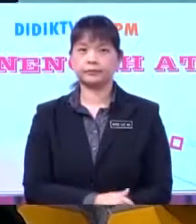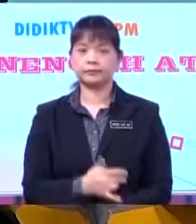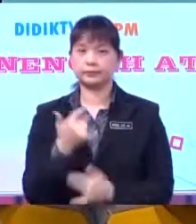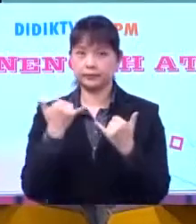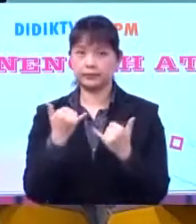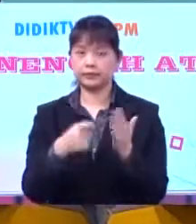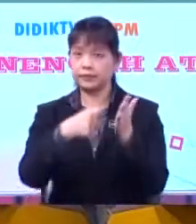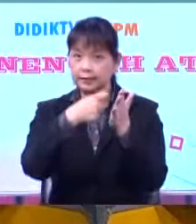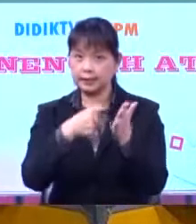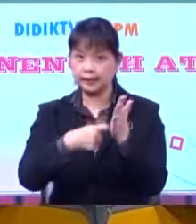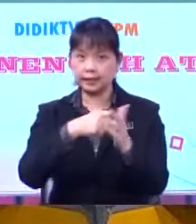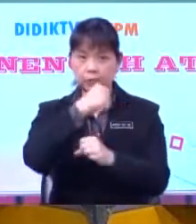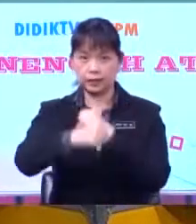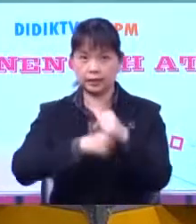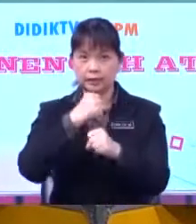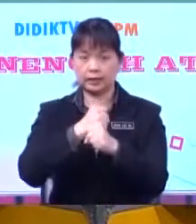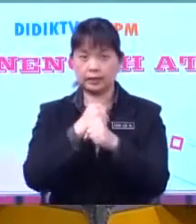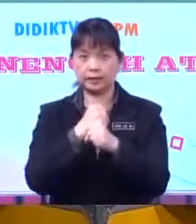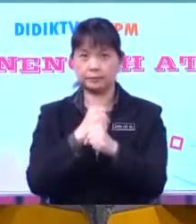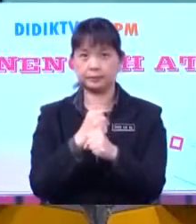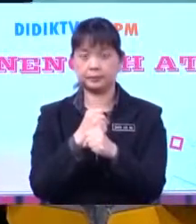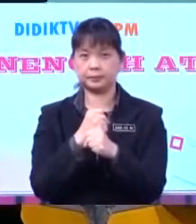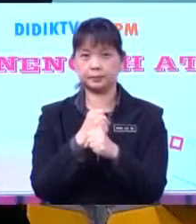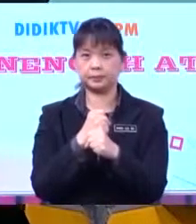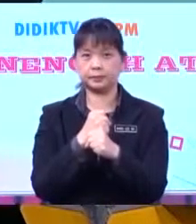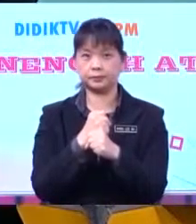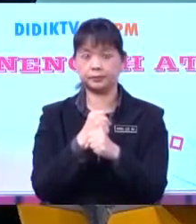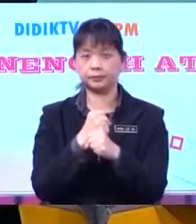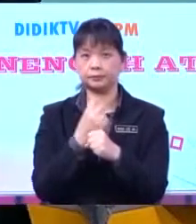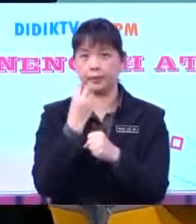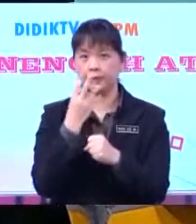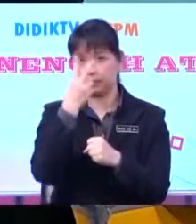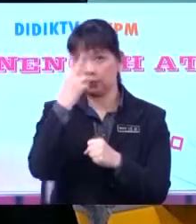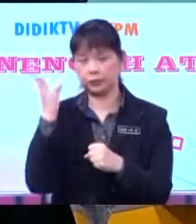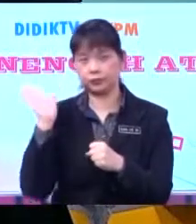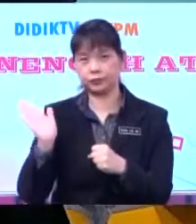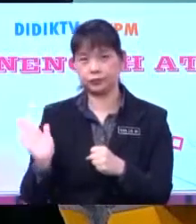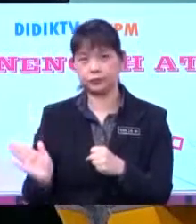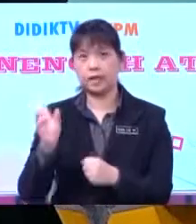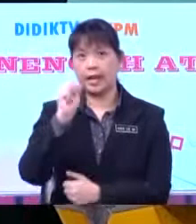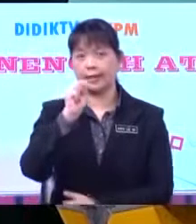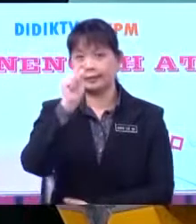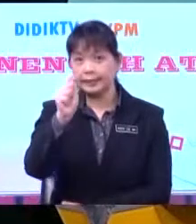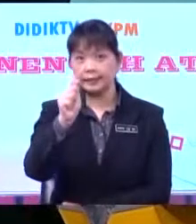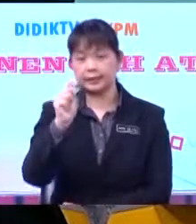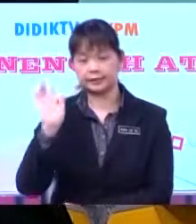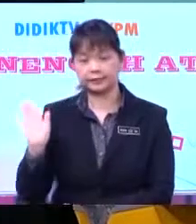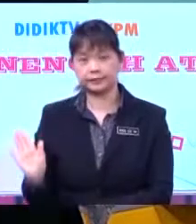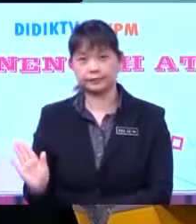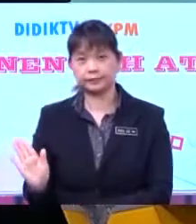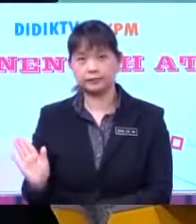nilai tahunan deh nilai tahunannya elah 117013 Kalo ente nyalah 170